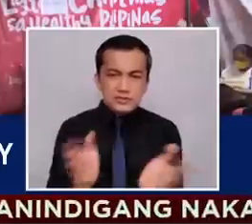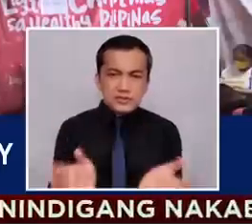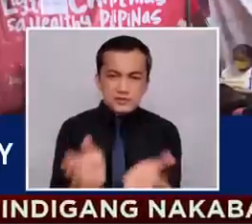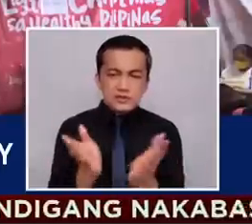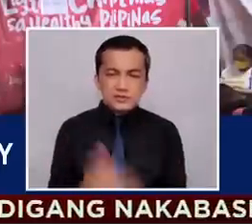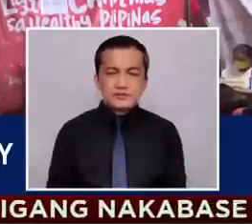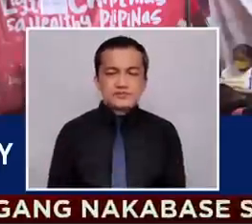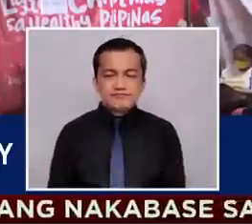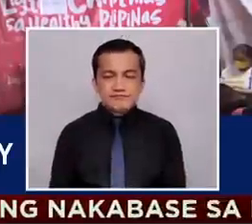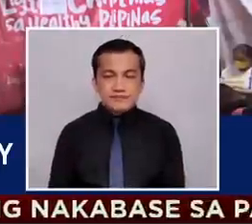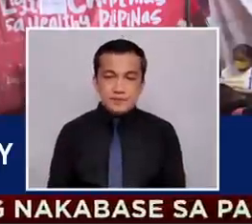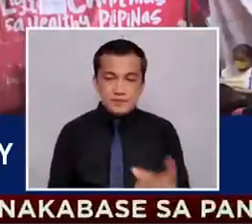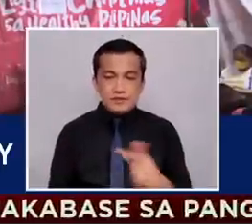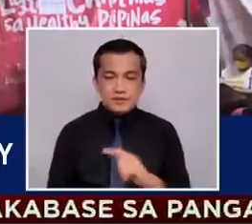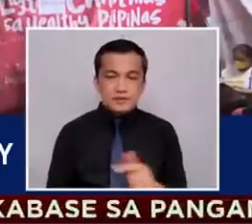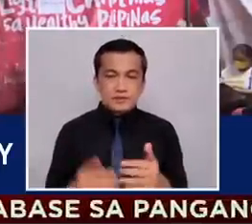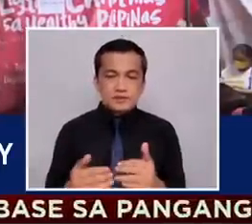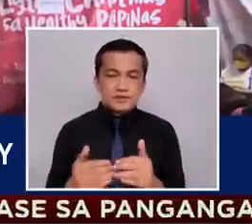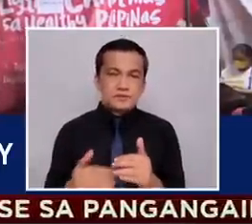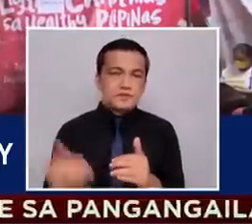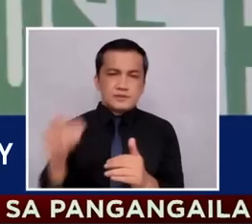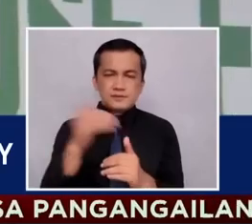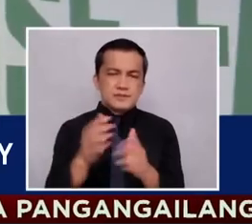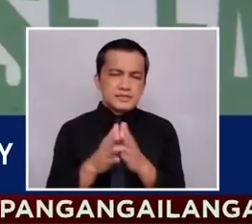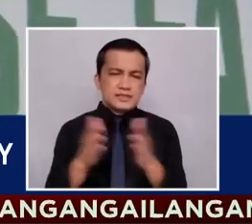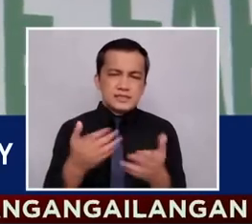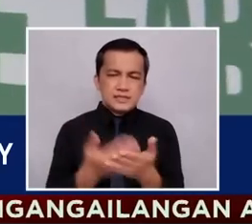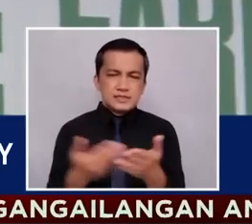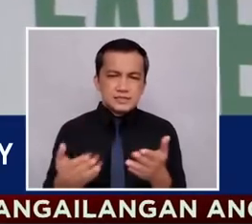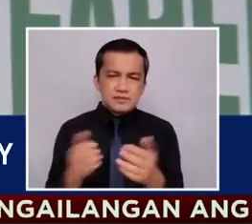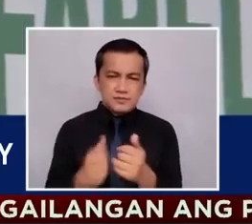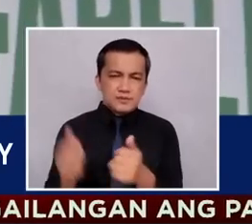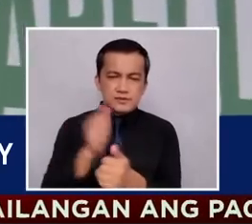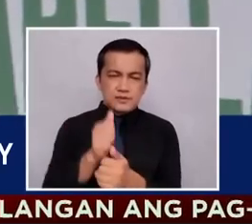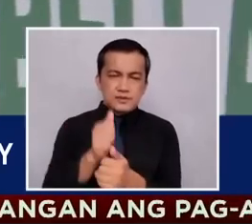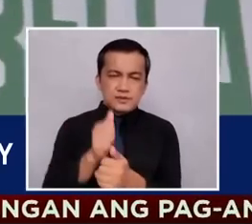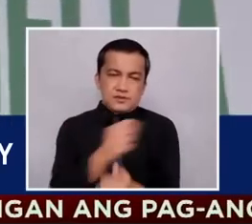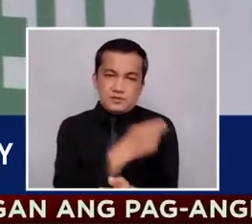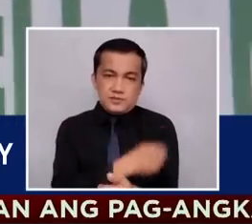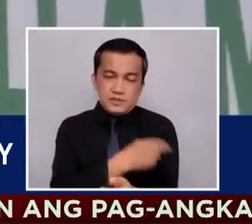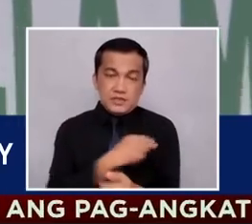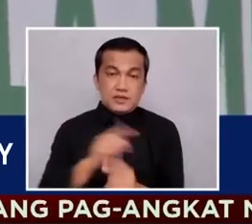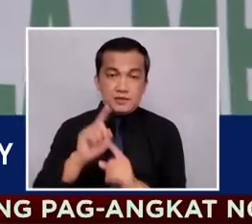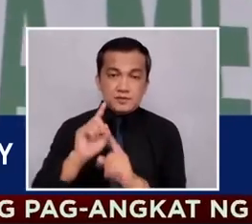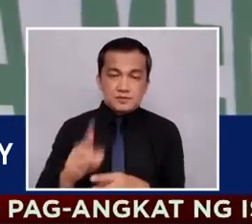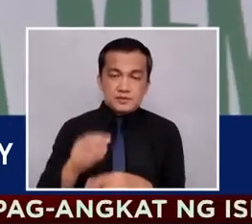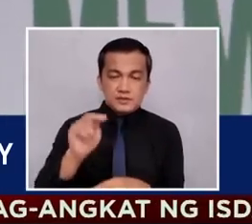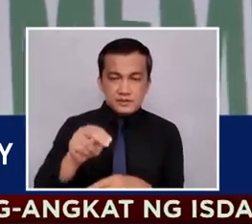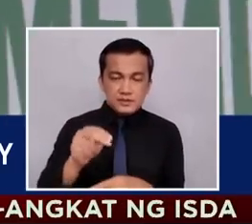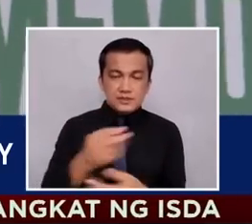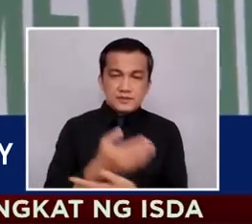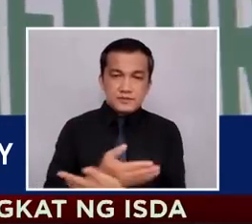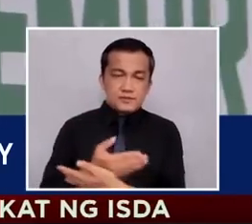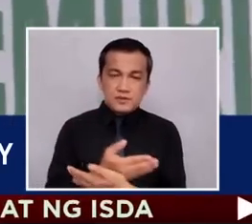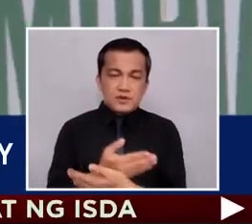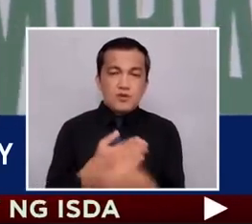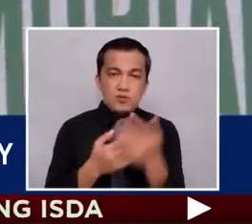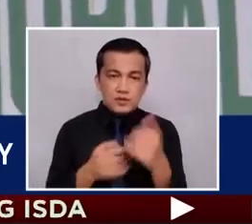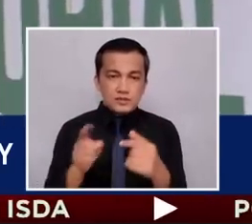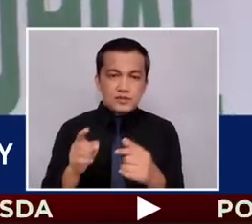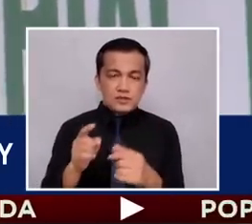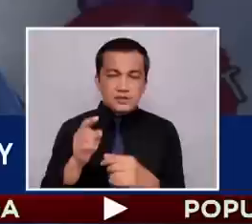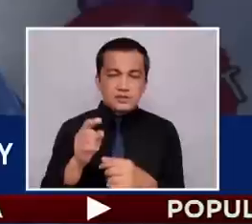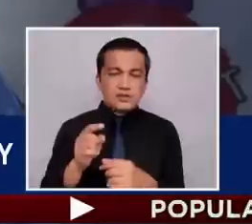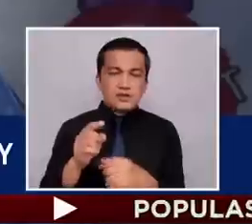Malaking bagay sa pamunuan ng Dr. Jose Fabella Memorial Hospital ang pagtugon sa pangangailangan ng sanggol dahil sa universal